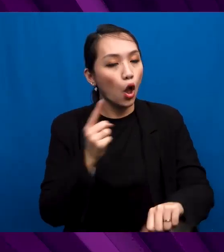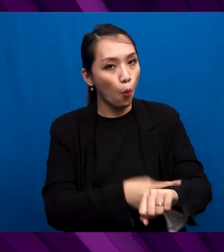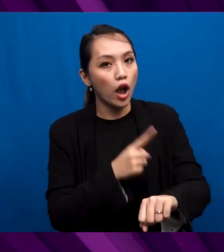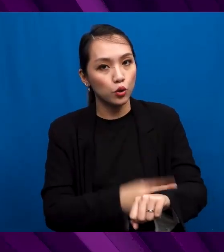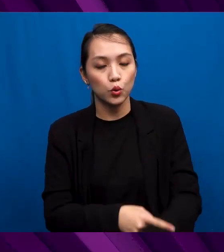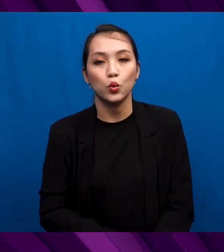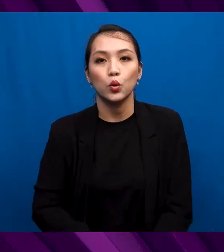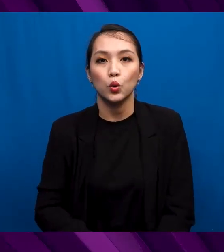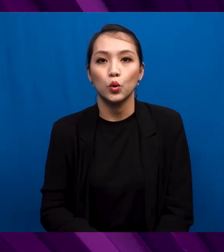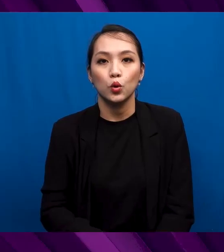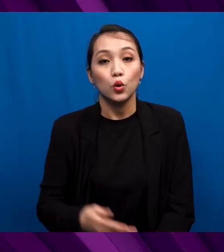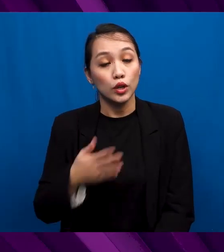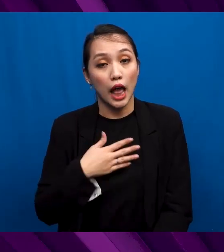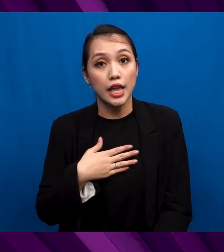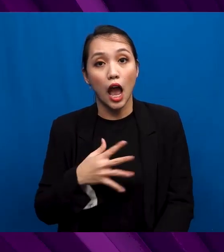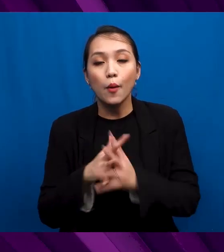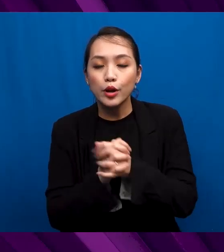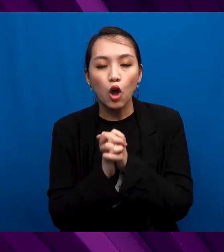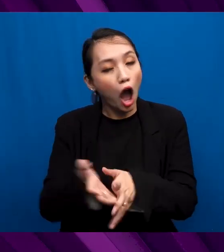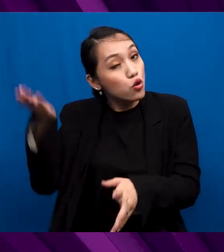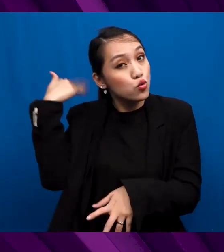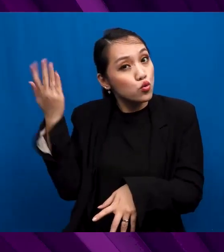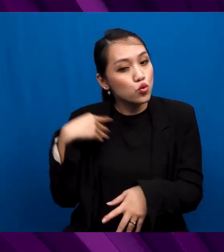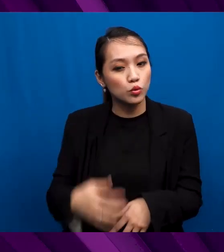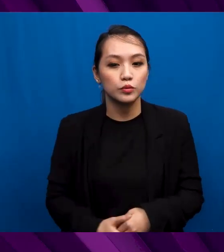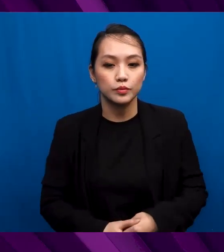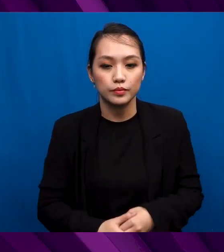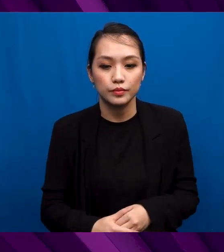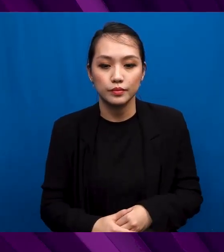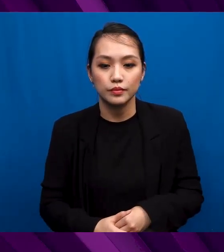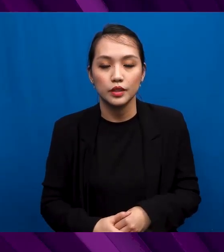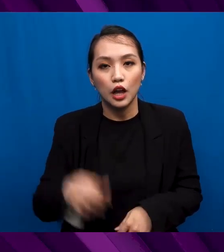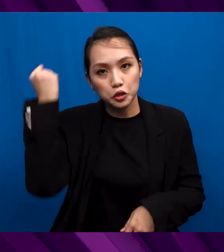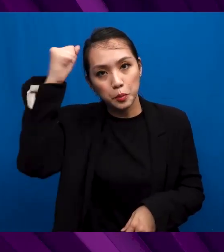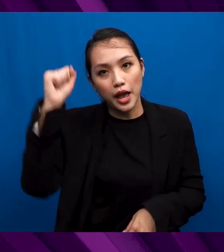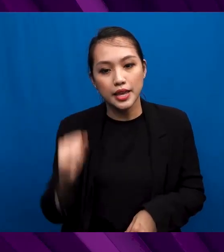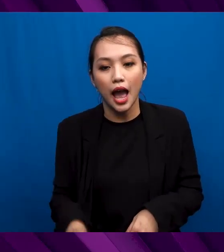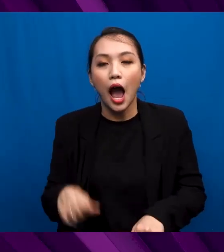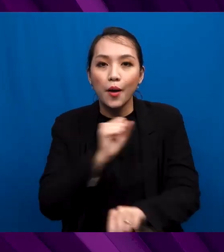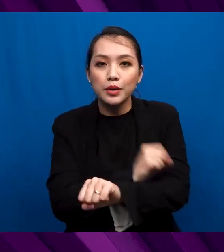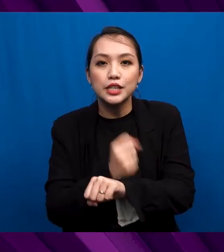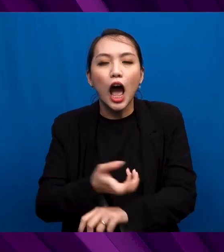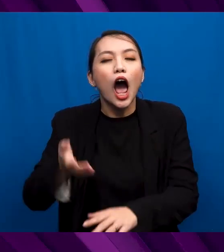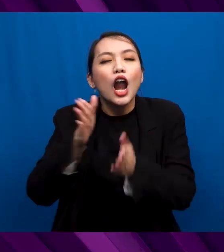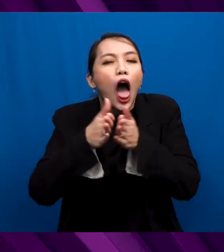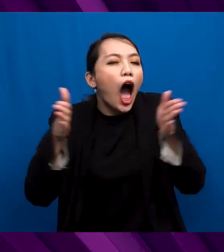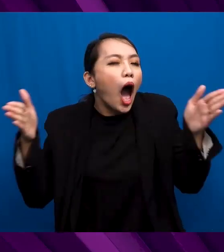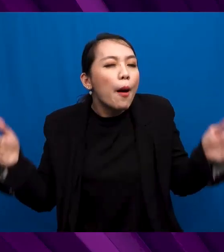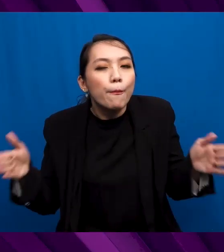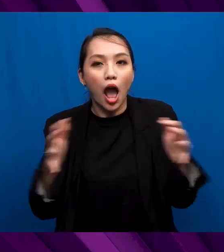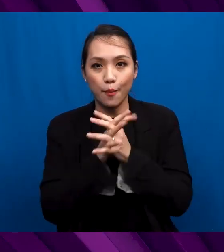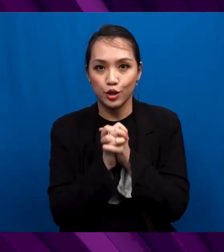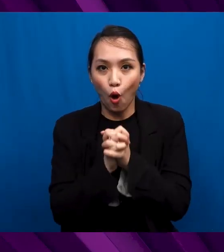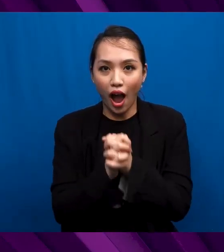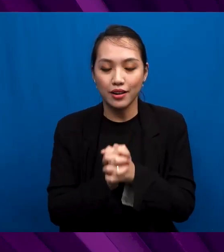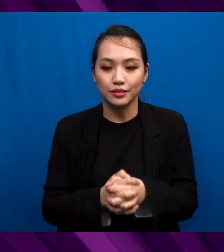pernah minta dahulu kala, Tuhan kasih aku mampu untuk berdoa. Selain Tuhan memberi saya bahasa roh atau bahasa lidah baptisan Roh Kudus itu. Memberi saya